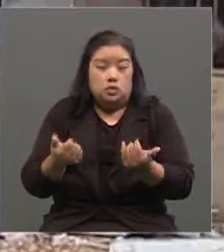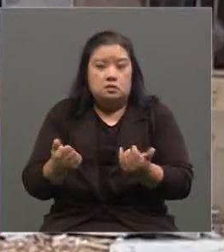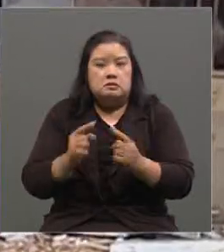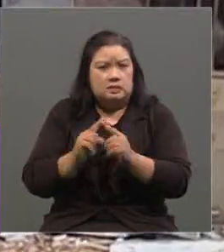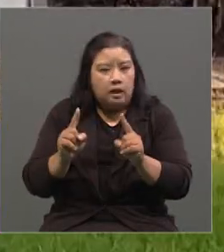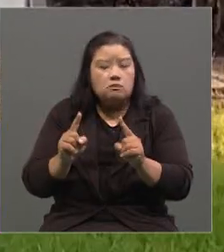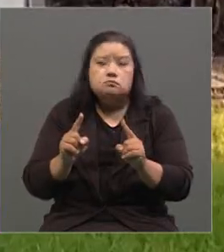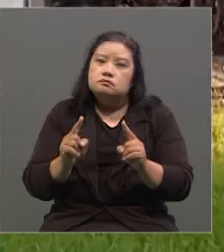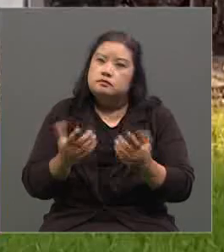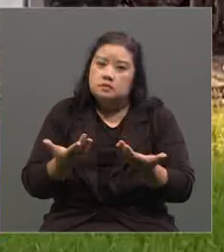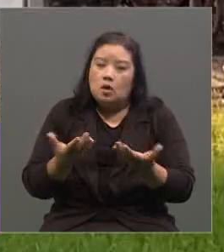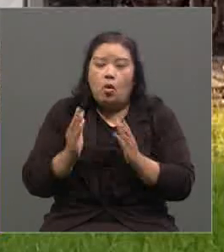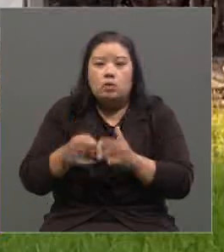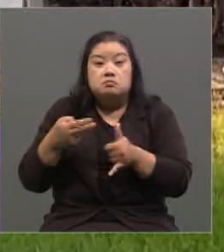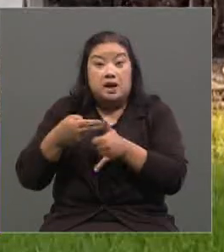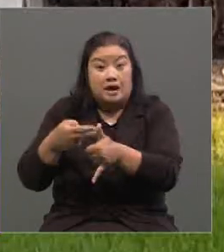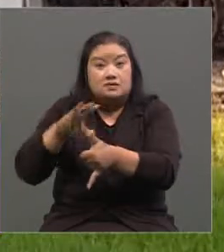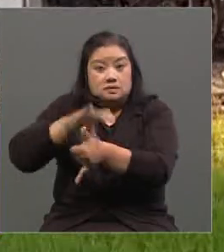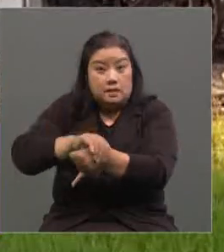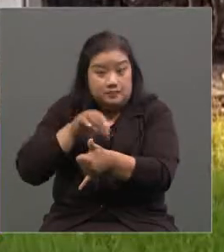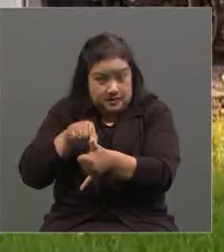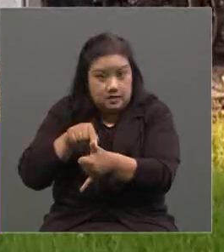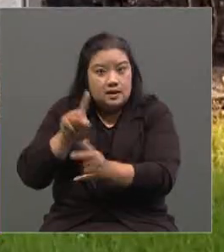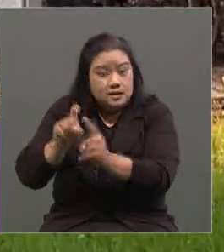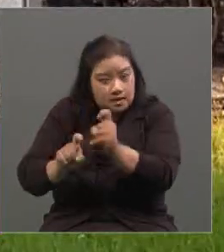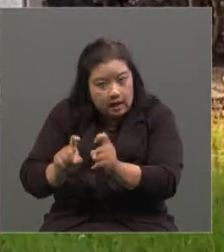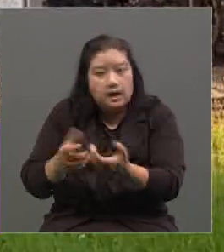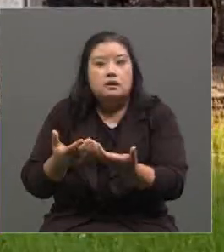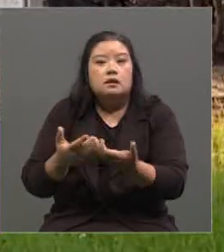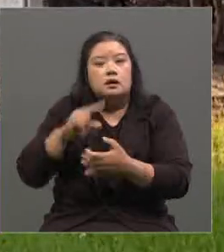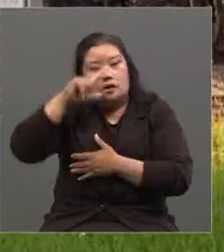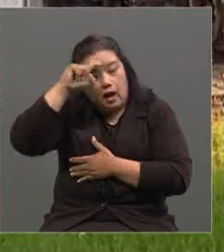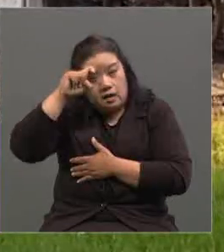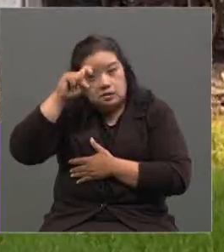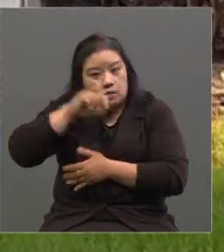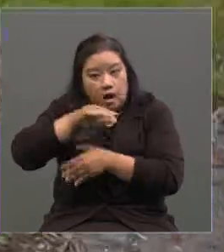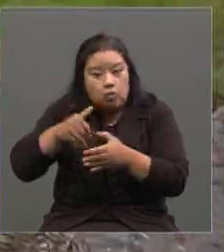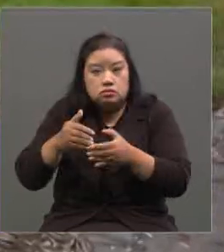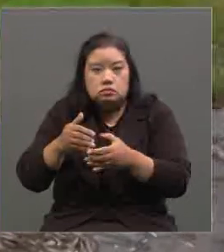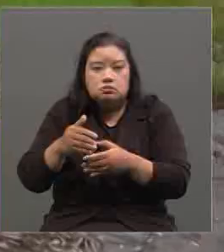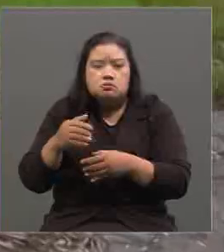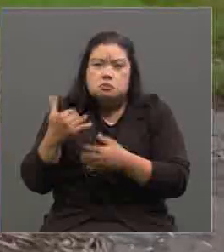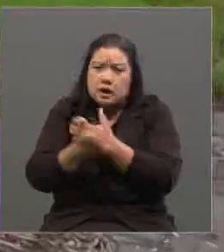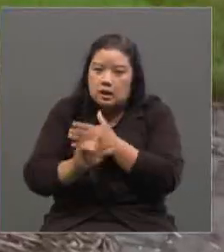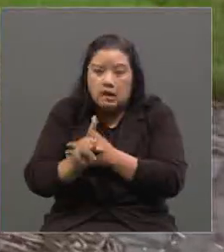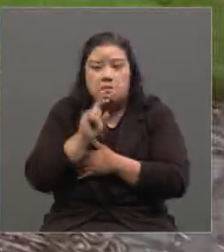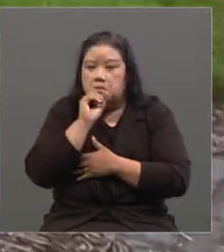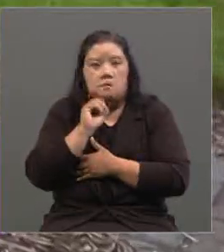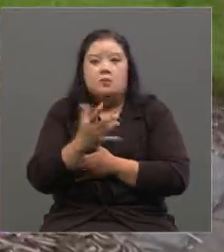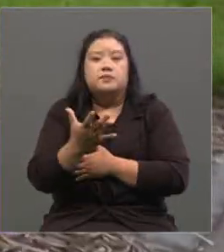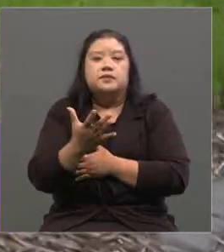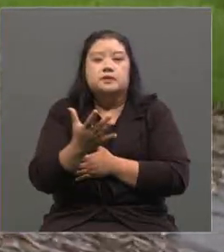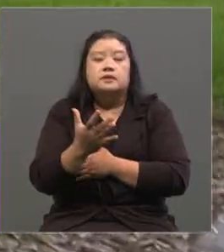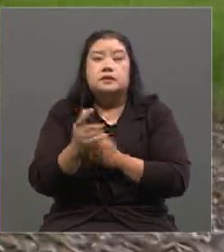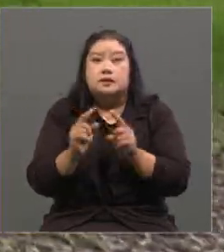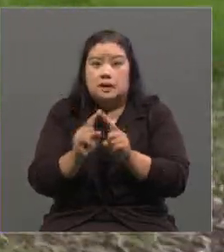ระบุอะนะครับว่าตัวประกันเหล่านั้นที่เสียชีวิตเนี่ยหรือว่าที่ถูกเอ่อควบคุมตัวอยู่เนี่ยมีสัญชาติใดบ้างซึ่งแถลงการณ์